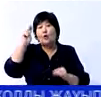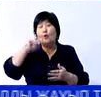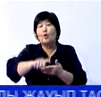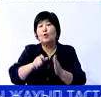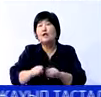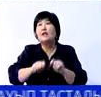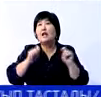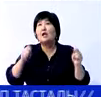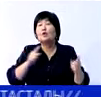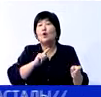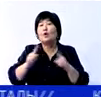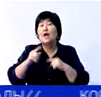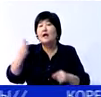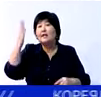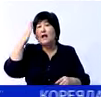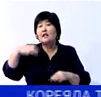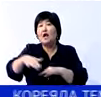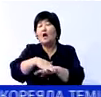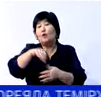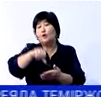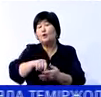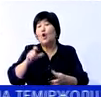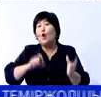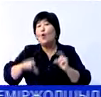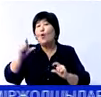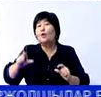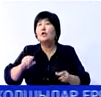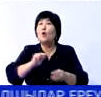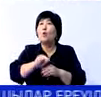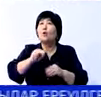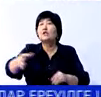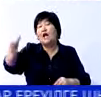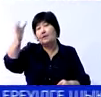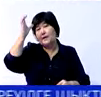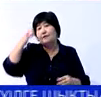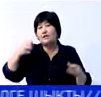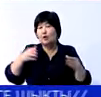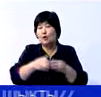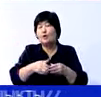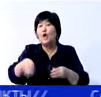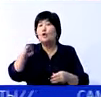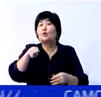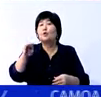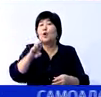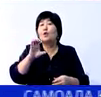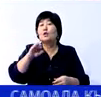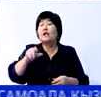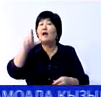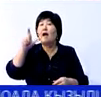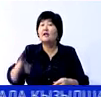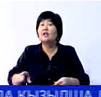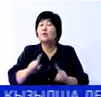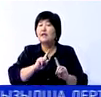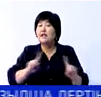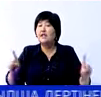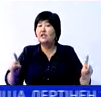ашылуына орай болған жиында зиялы қауым өкілдері мен университеттің оқытушы профессорлар құрамы Дүкенбай Досжанның азаматтық қыры,